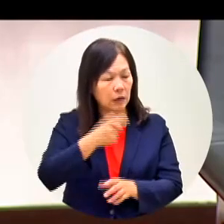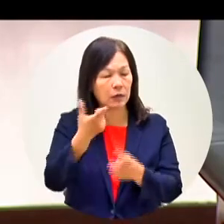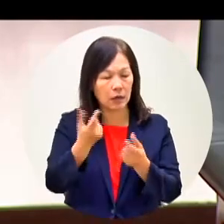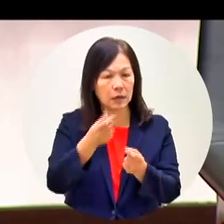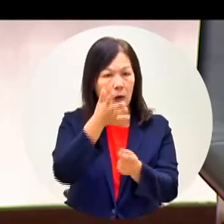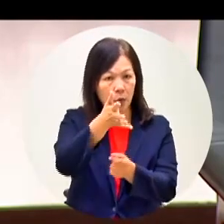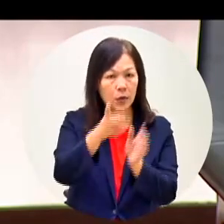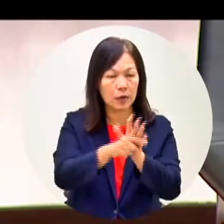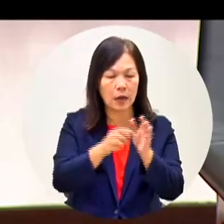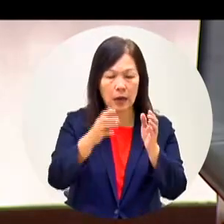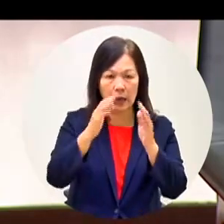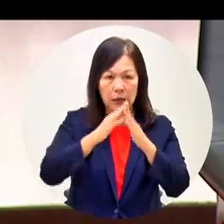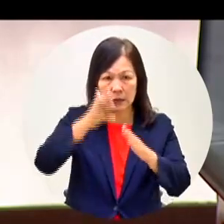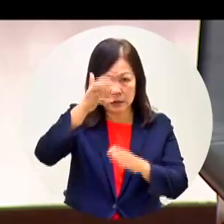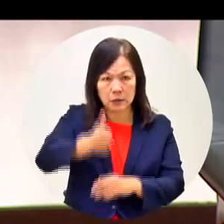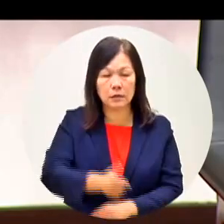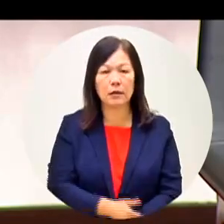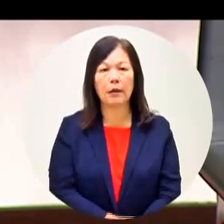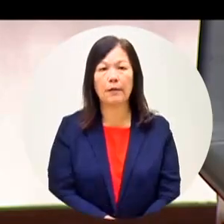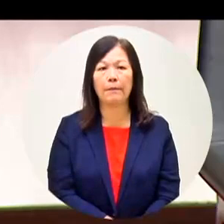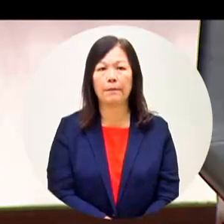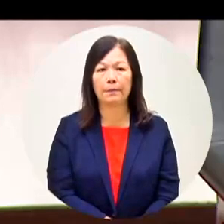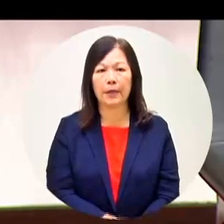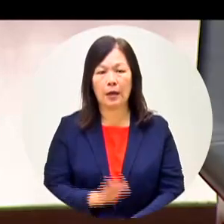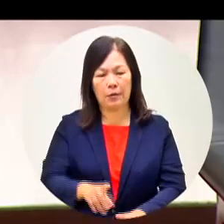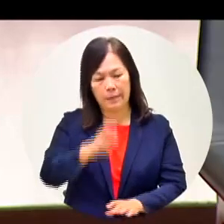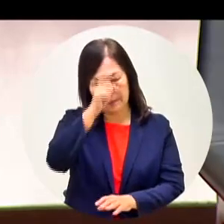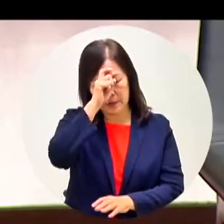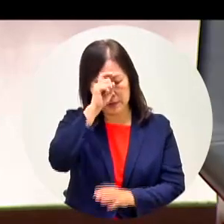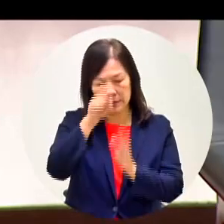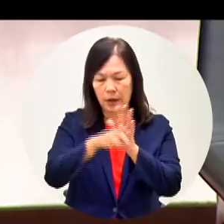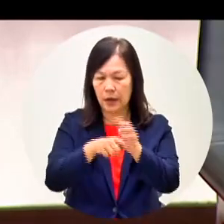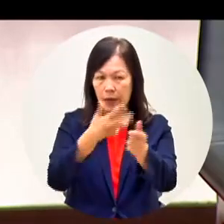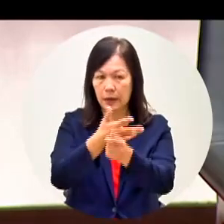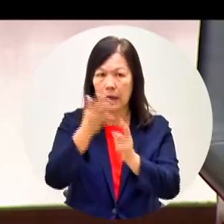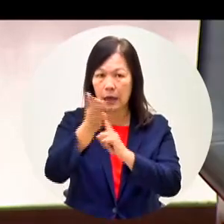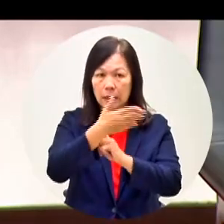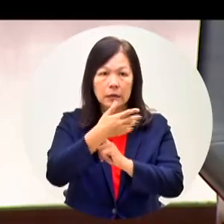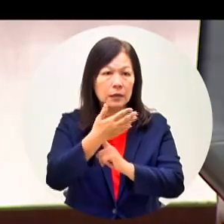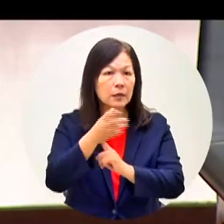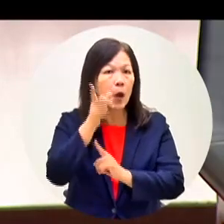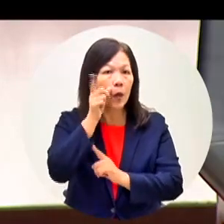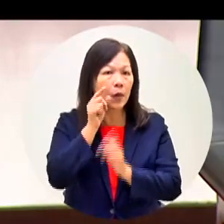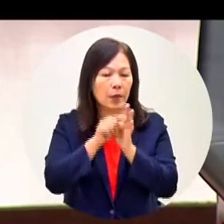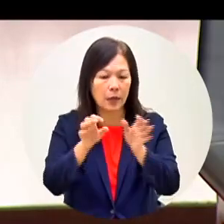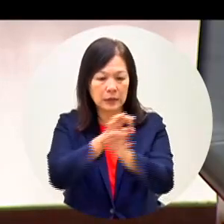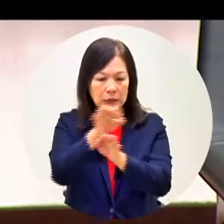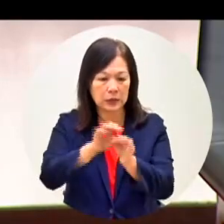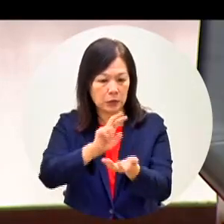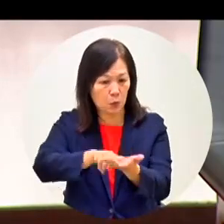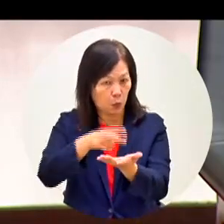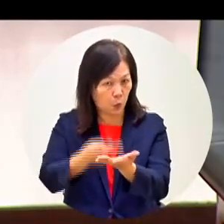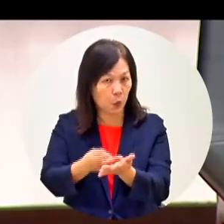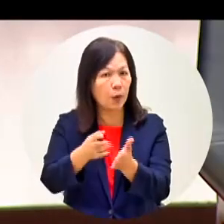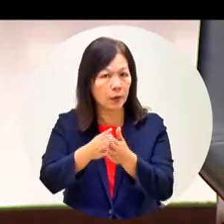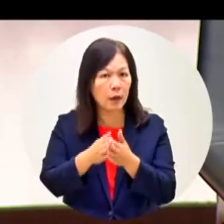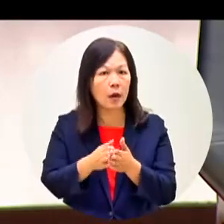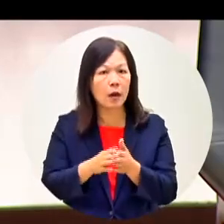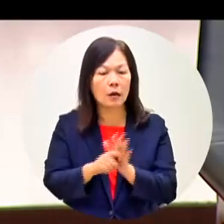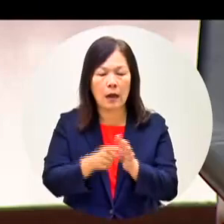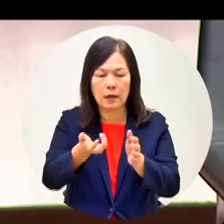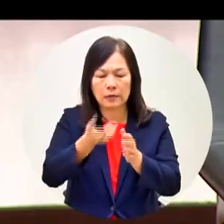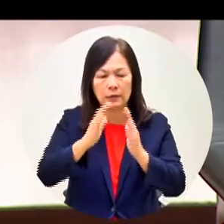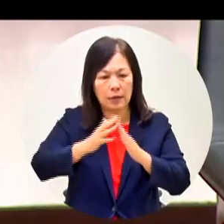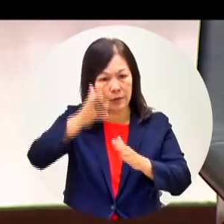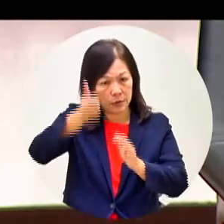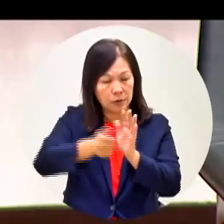说尽速要让我们迄今整个经济翻转。当初韩市长提出一个高雄的迄今要设